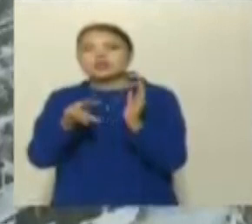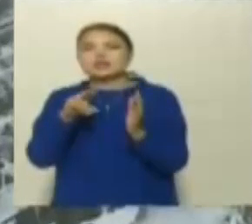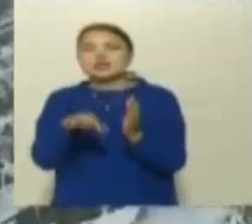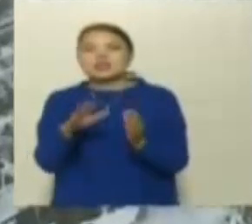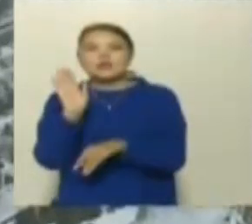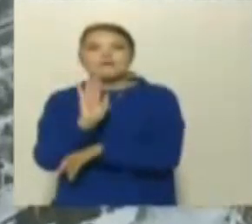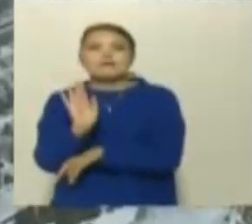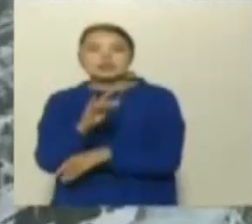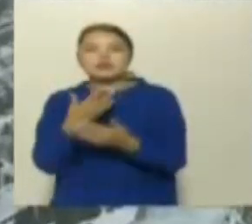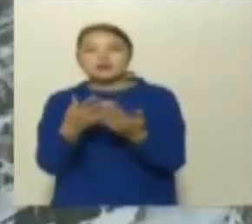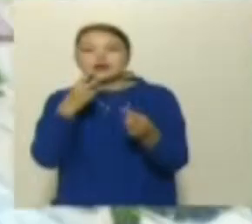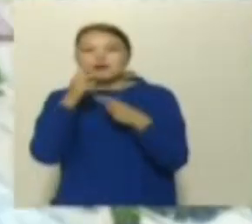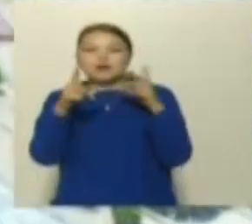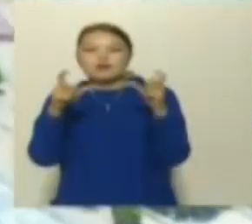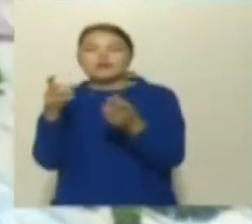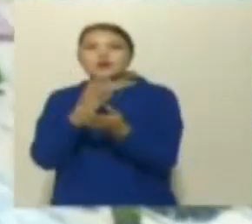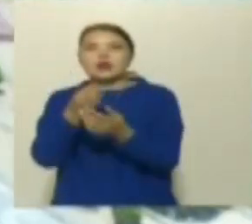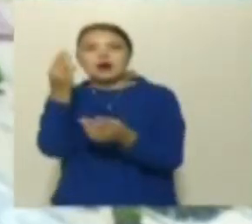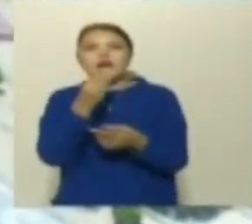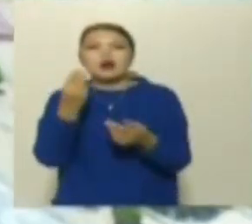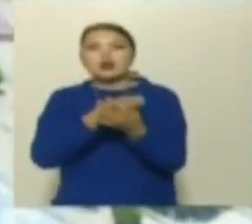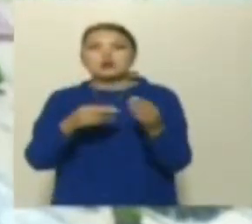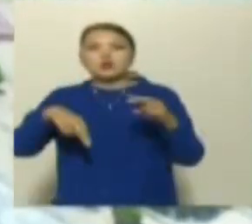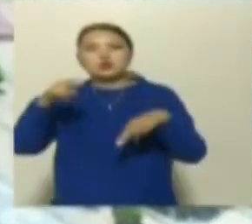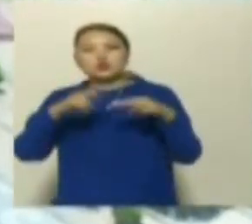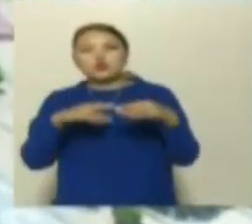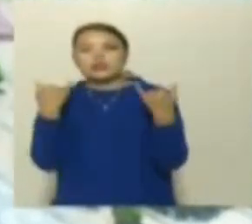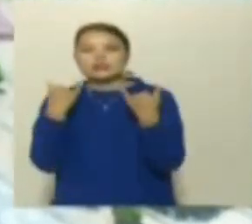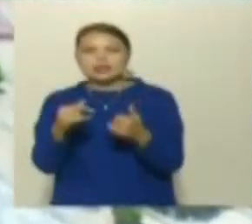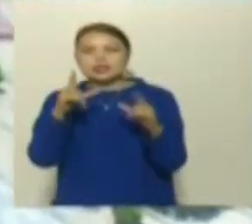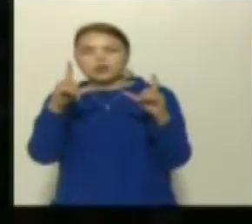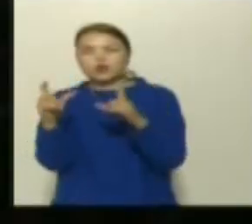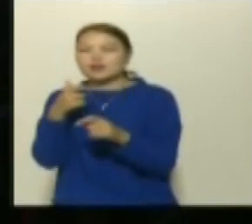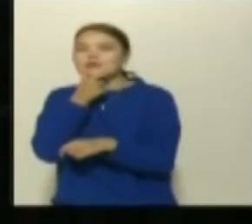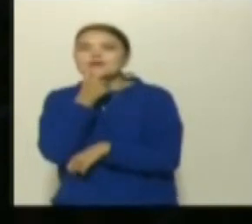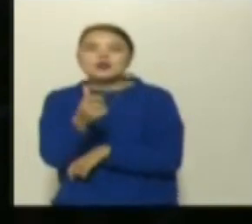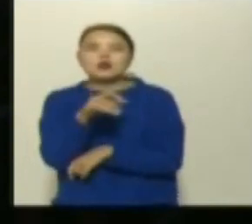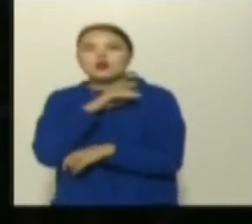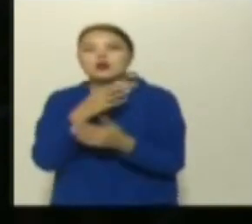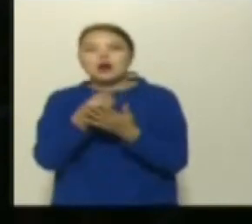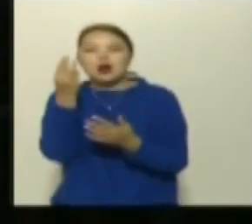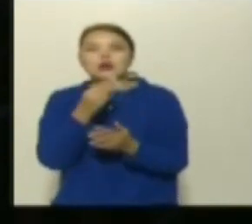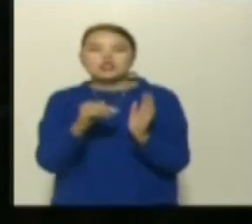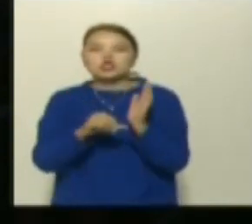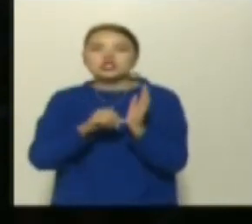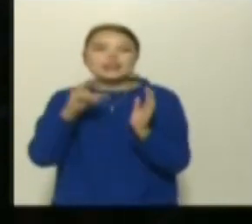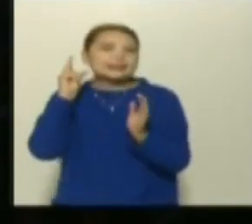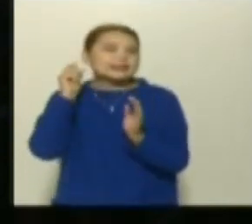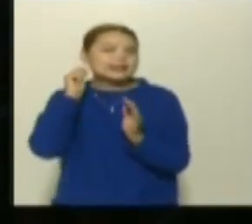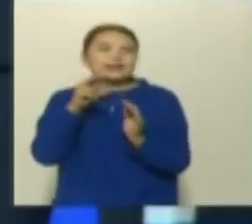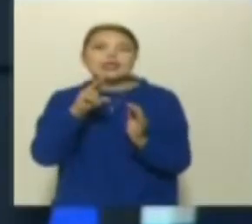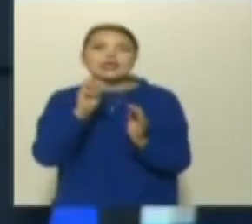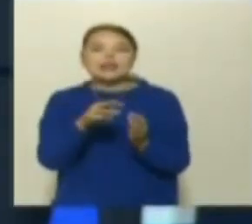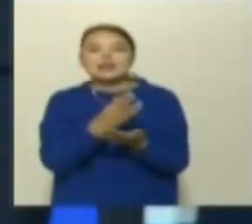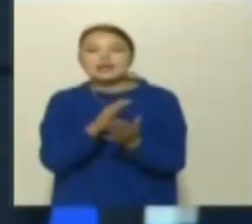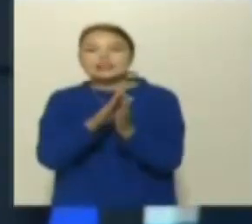ұйымдастырылды. Шараға келген қонақтар Ақтаудың құрылған кезі мен қазіргі бейнесін тамашалады. Сонымен қатар Ақтауға 60 жыл Ақтауға деген махаббатпен